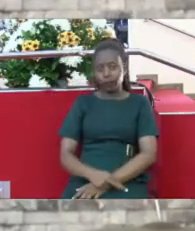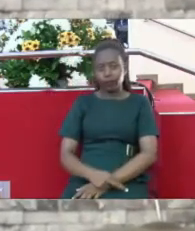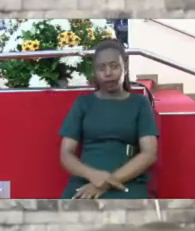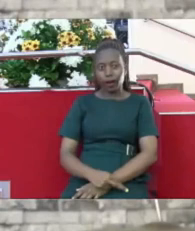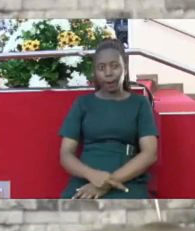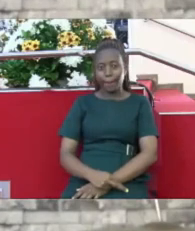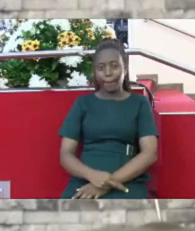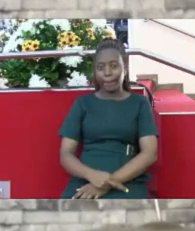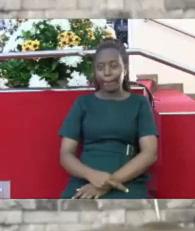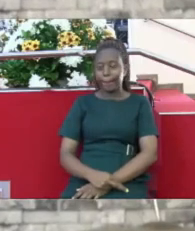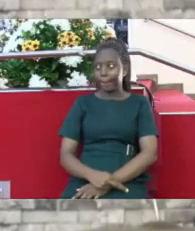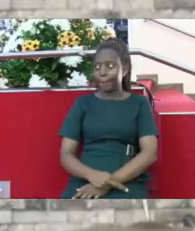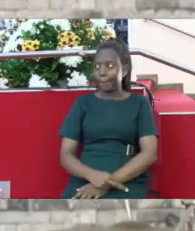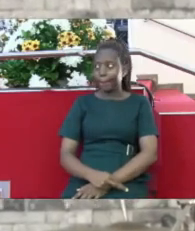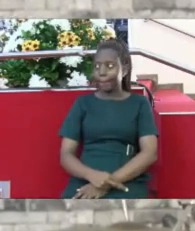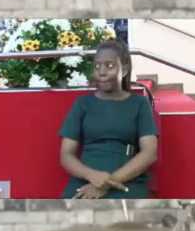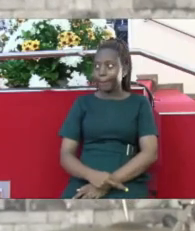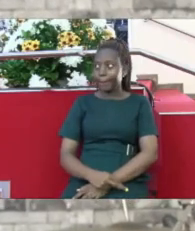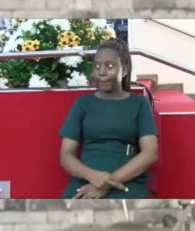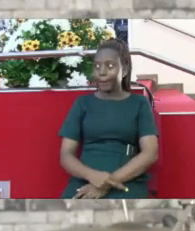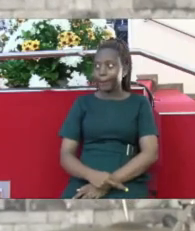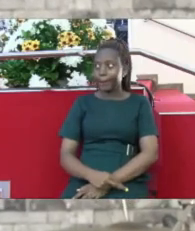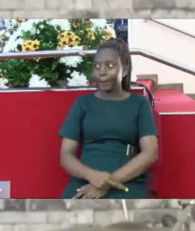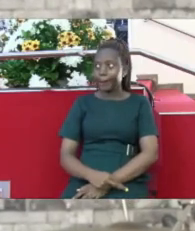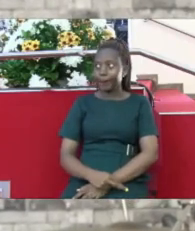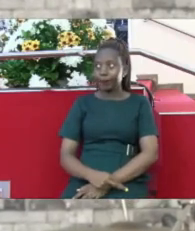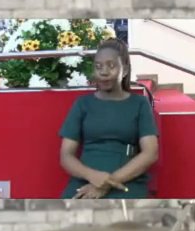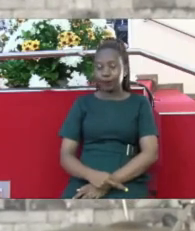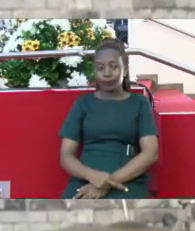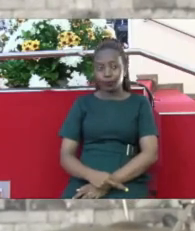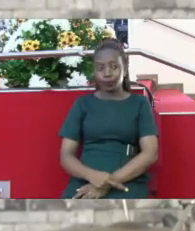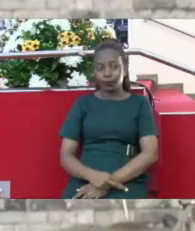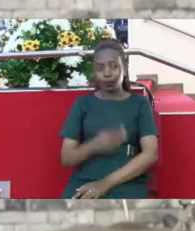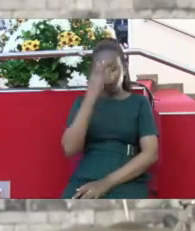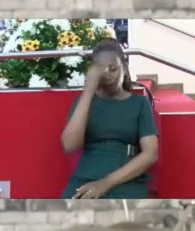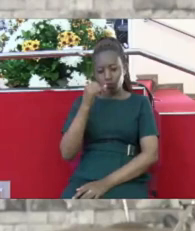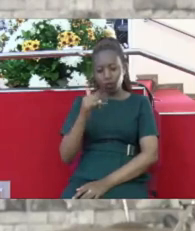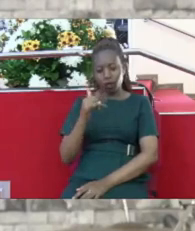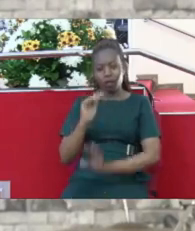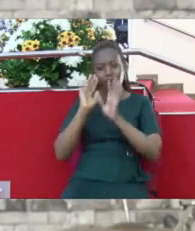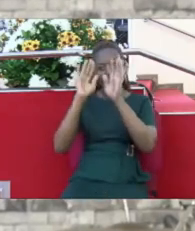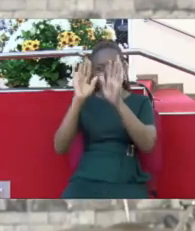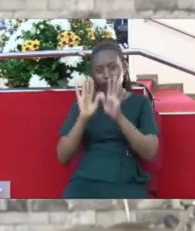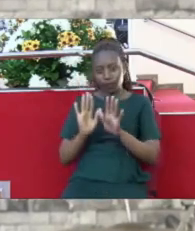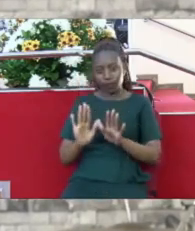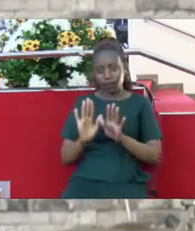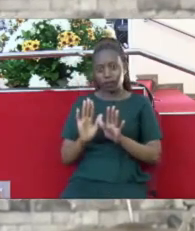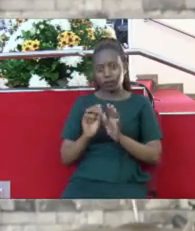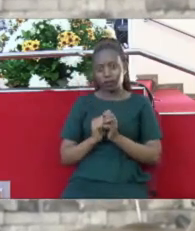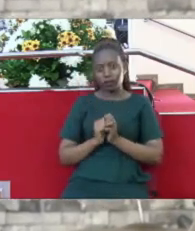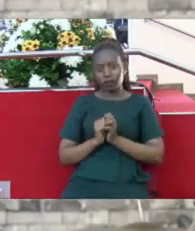kanisa na kuwaweka zawadi na adhabu za Mungu. Because it was important. Kwa sababu ilikuwa kitu cha